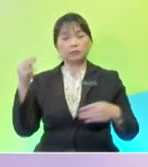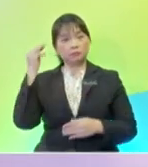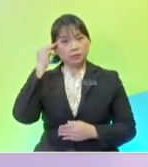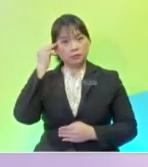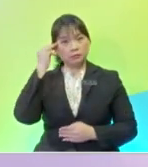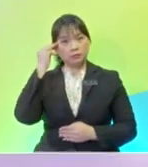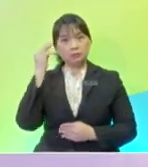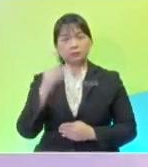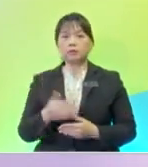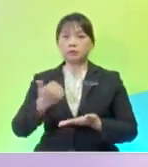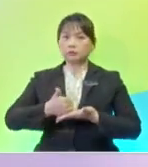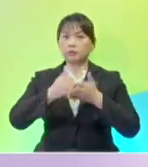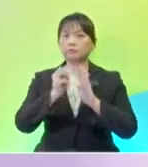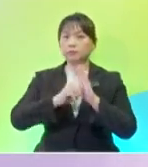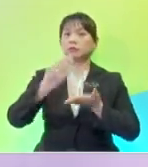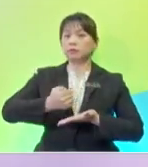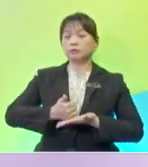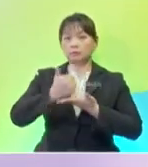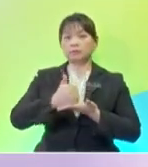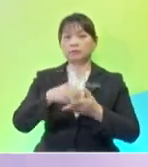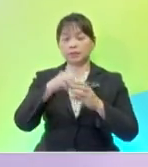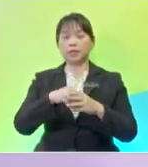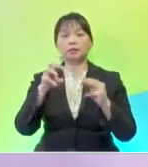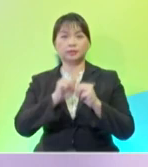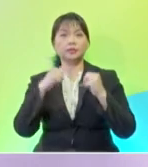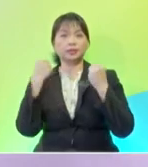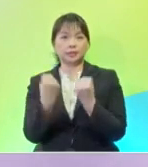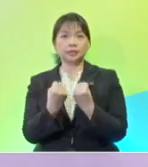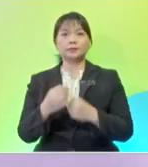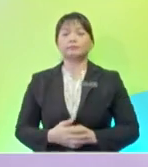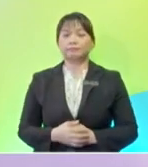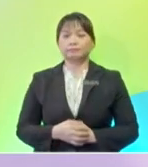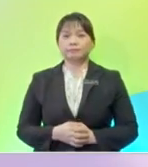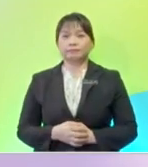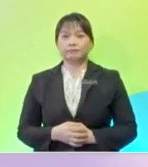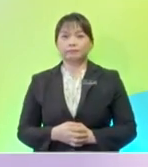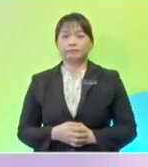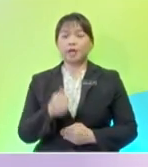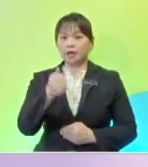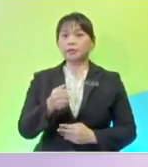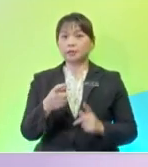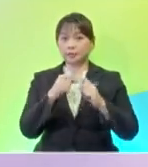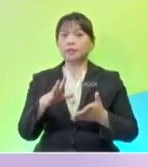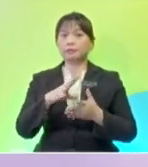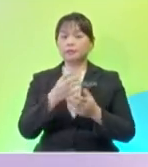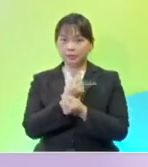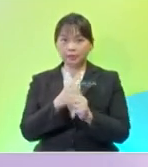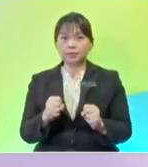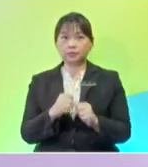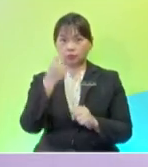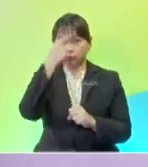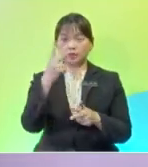nak belajar tentang tolong-menolong dalam masyarakat oke baiklah para penonton sekalian ada semudah tersedia untuk kali